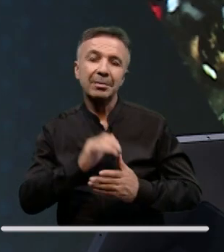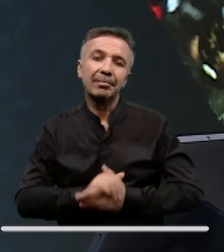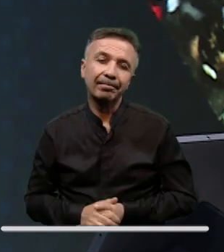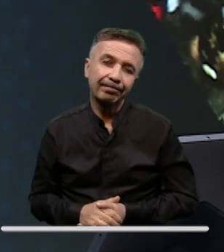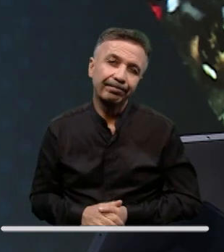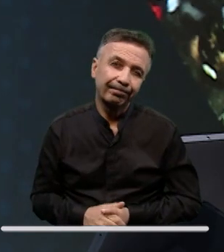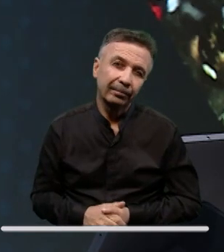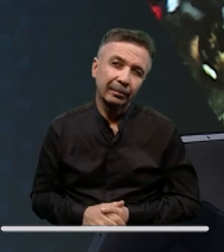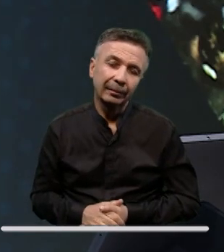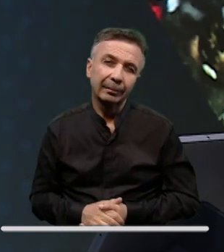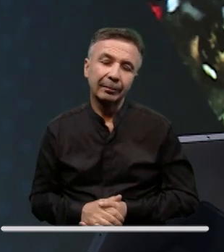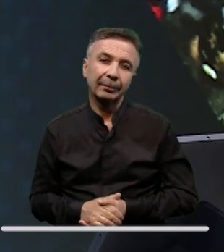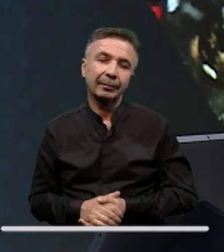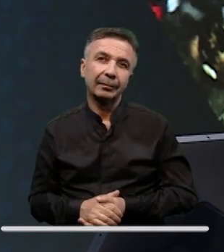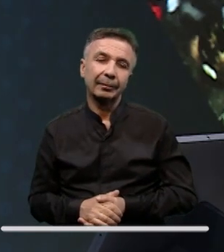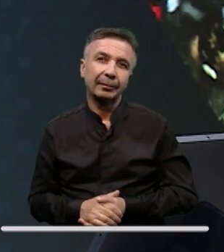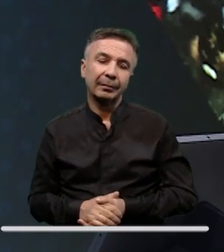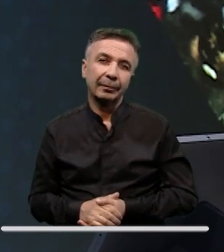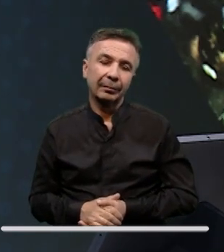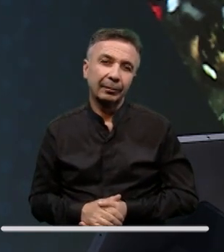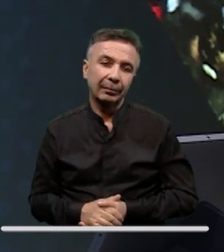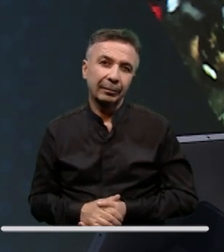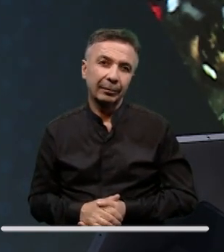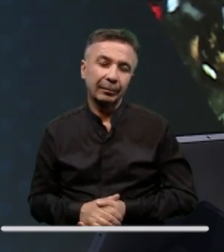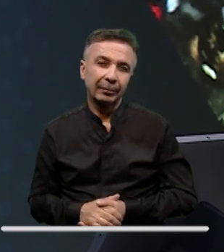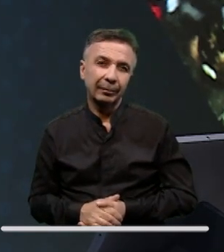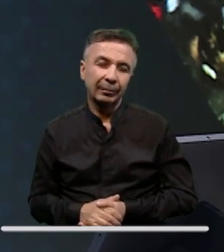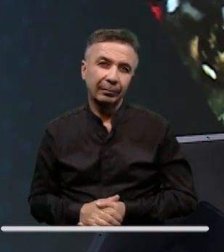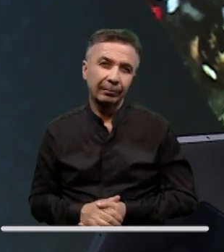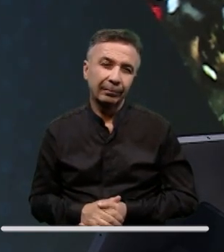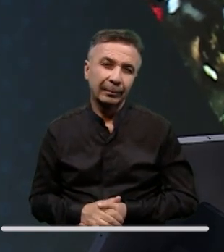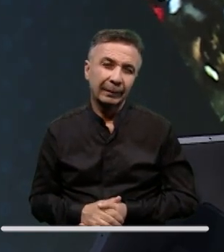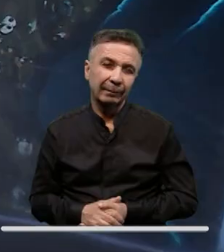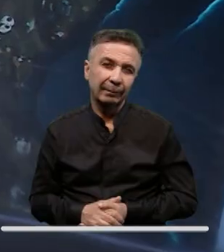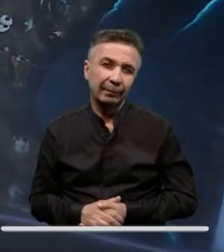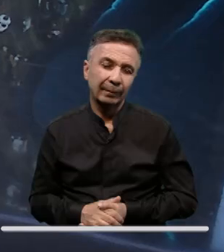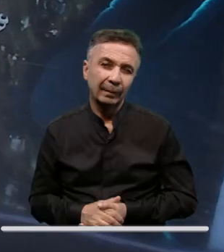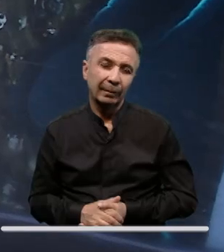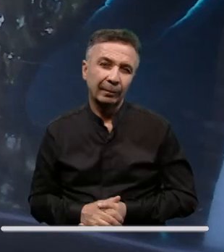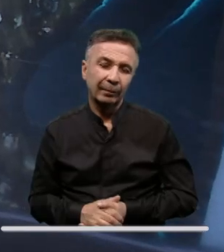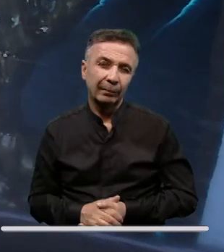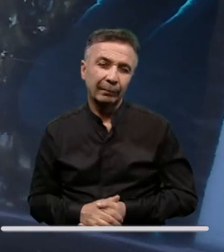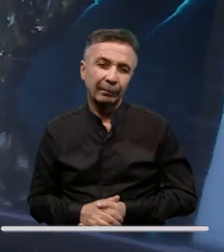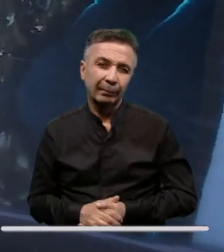hayırlı akşamlar diliyorum Biz teşekkür ederiz hayırlı akşamlar Erzurum'a Selam ediyoruz Allah'a emanet olun Aslında biz bu konuyu konuşmuştuk Tabii